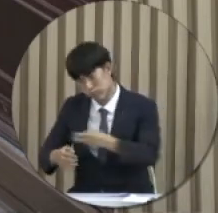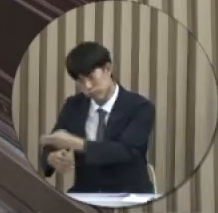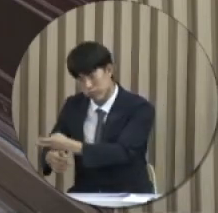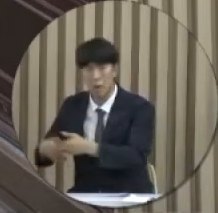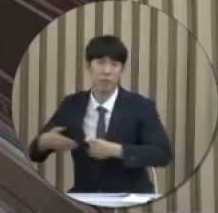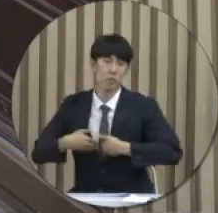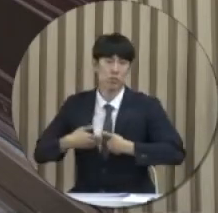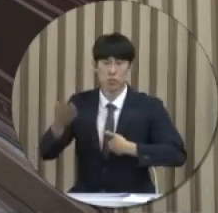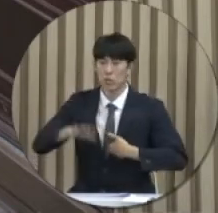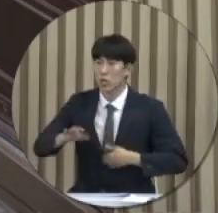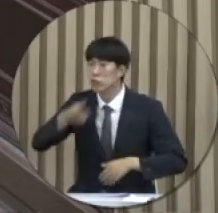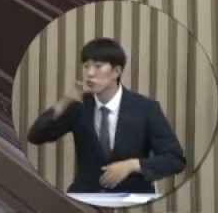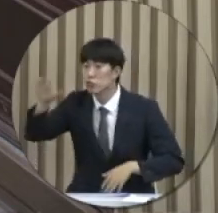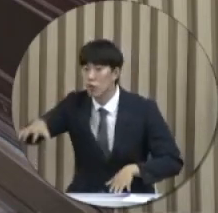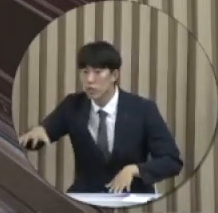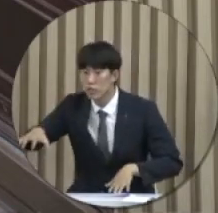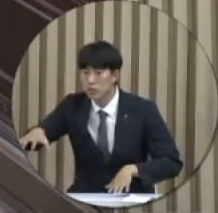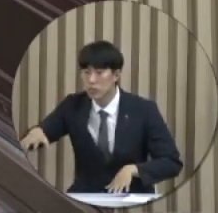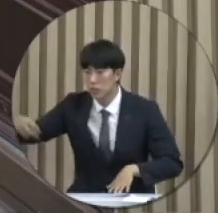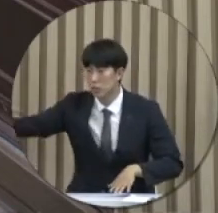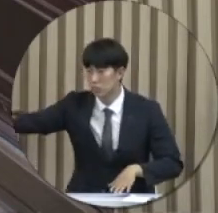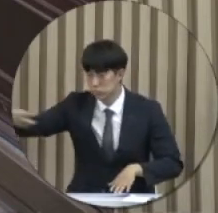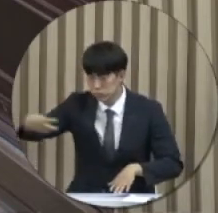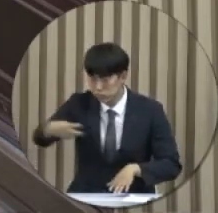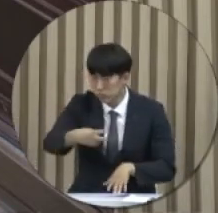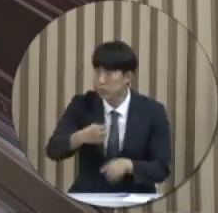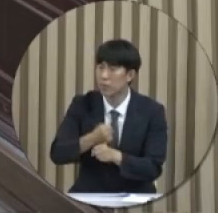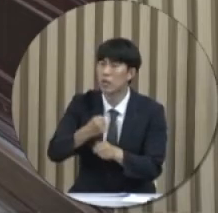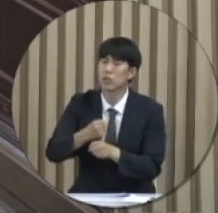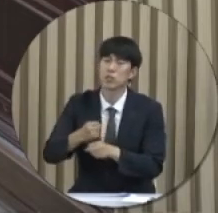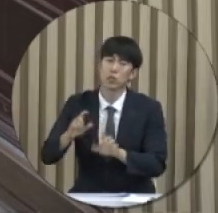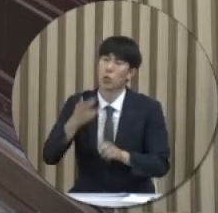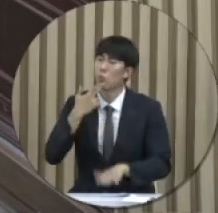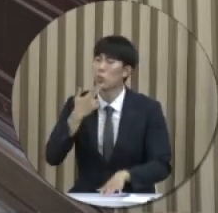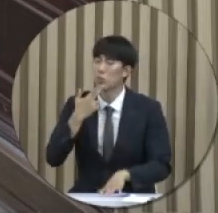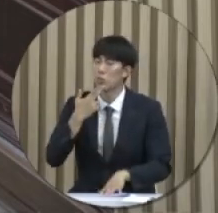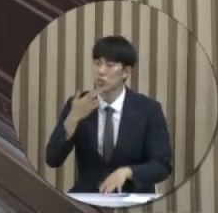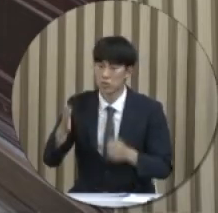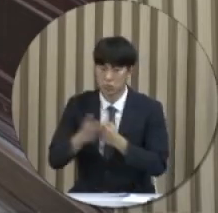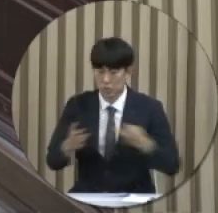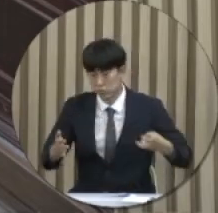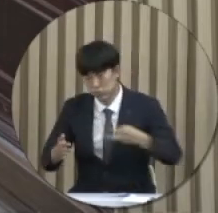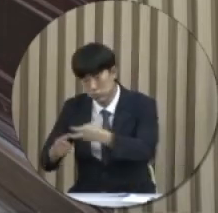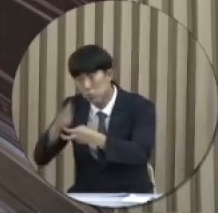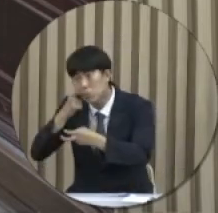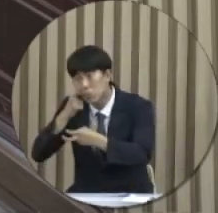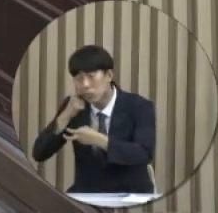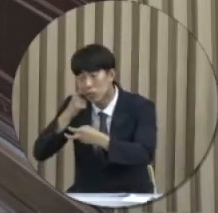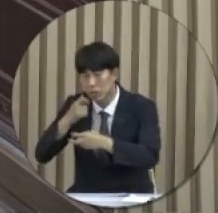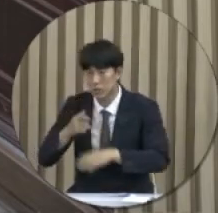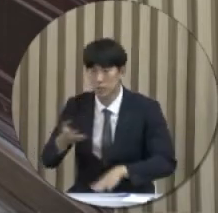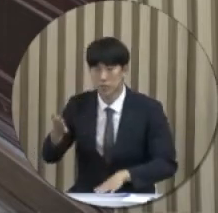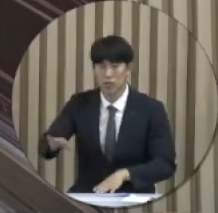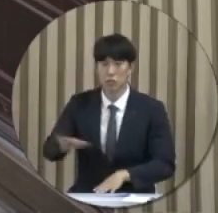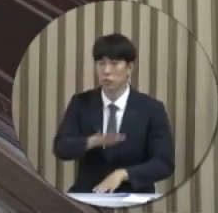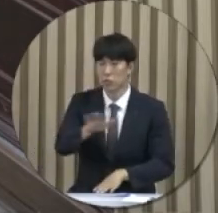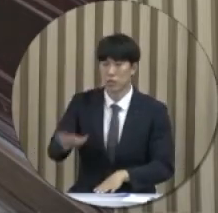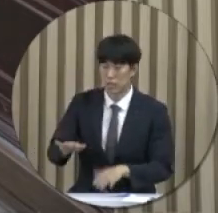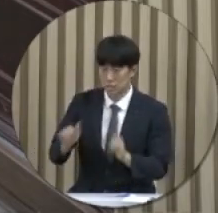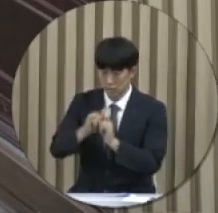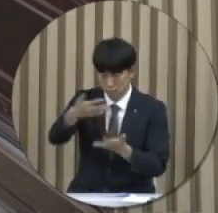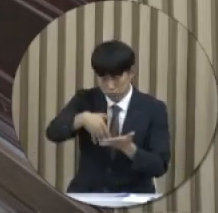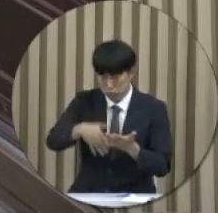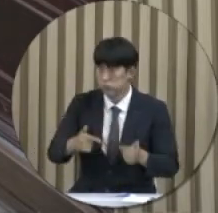그런데 수원에서 일체 대중교통 노선을 안 내준다고 했고 그러니까 들어갈 수가 없는 상황이었습니다. 저희는 인구는 계속 늘어나고